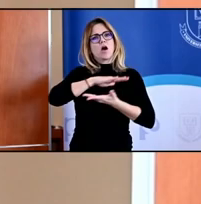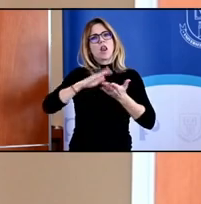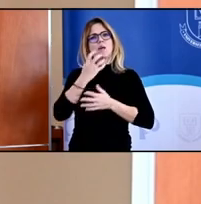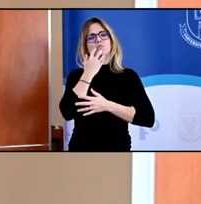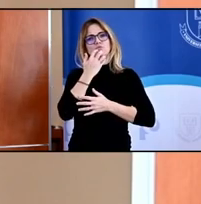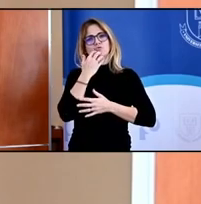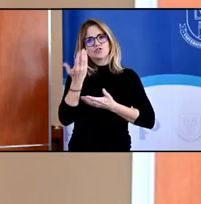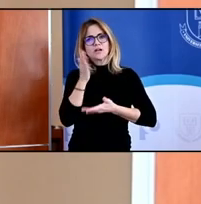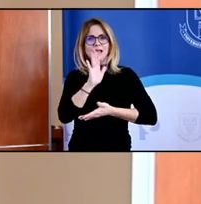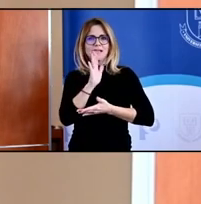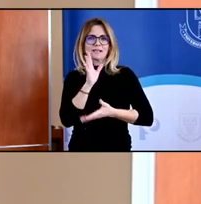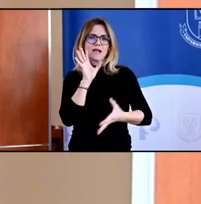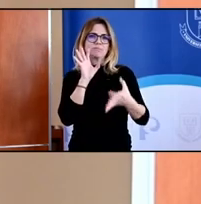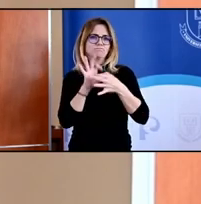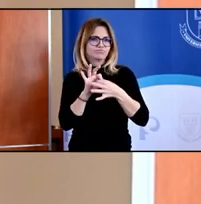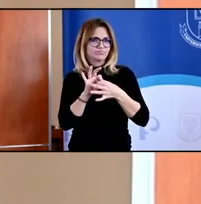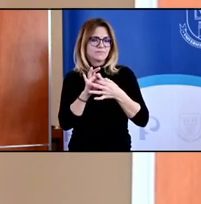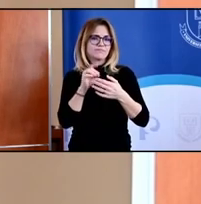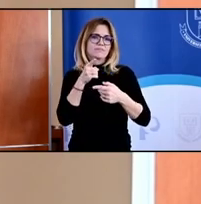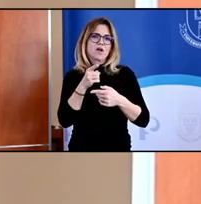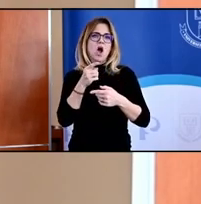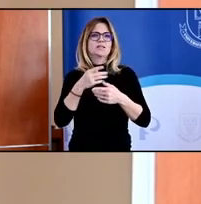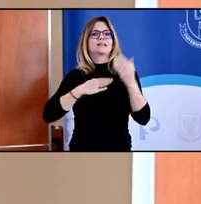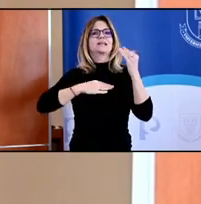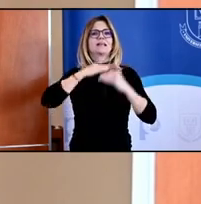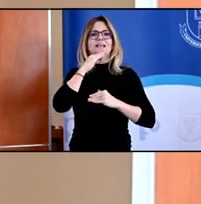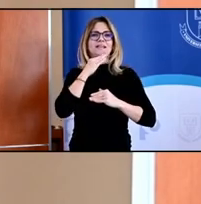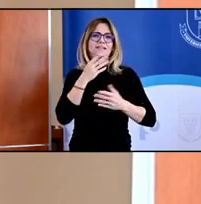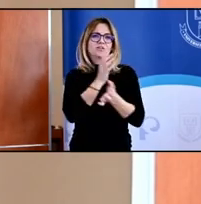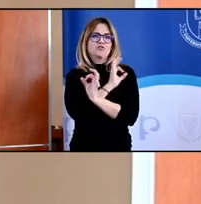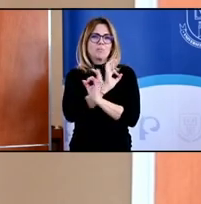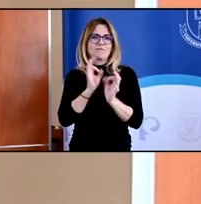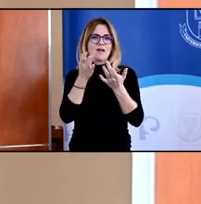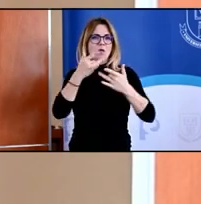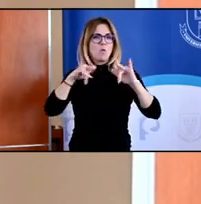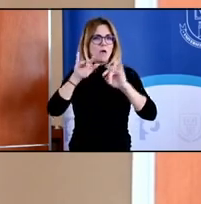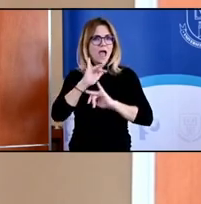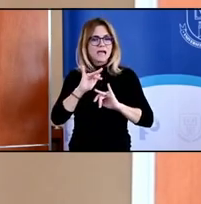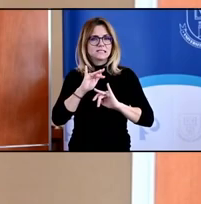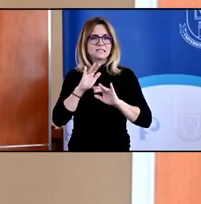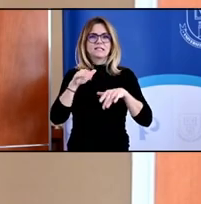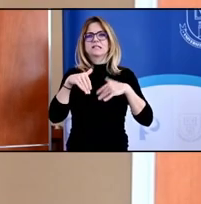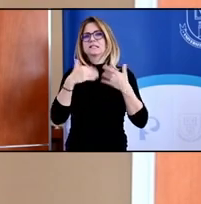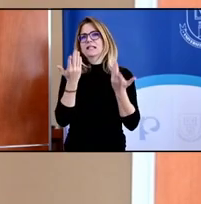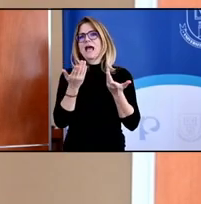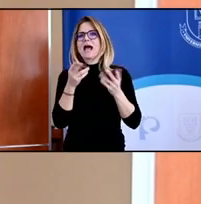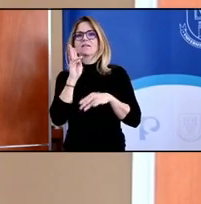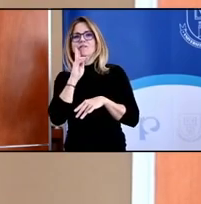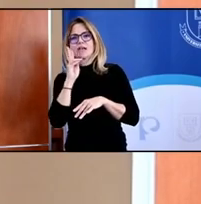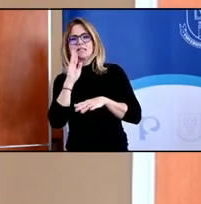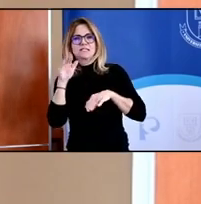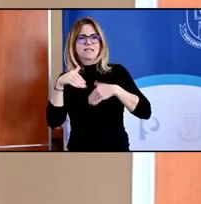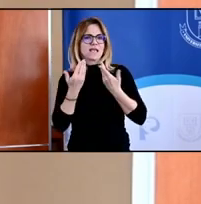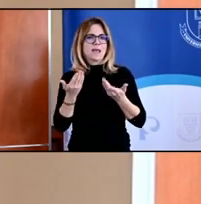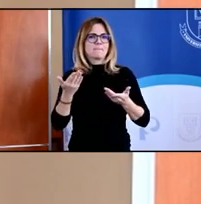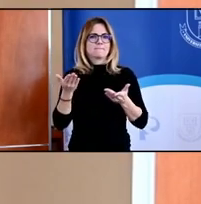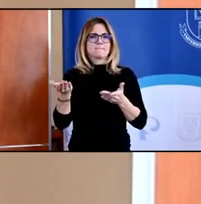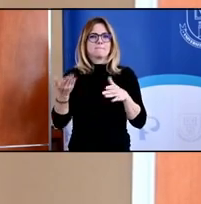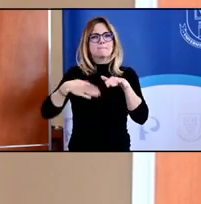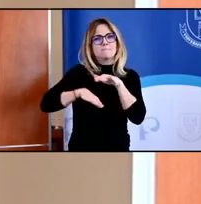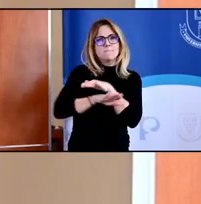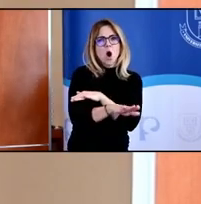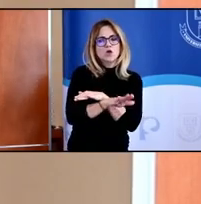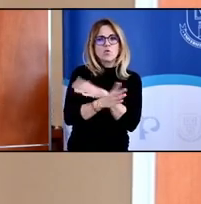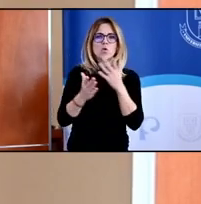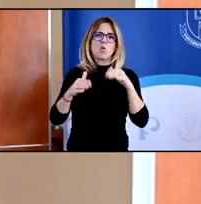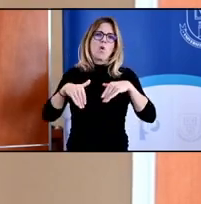alapszükségleteknek alapszükségletek kielégítésére megfelelő helyszín tehát a mosdó a parkoló az hogyha mondjuk